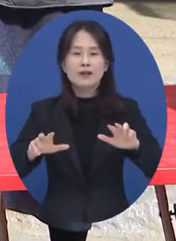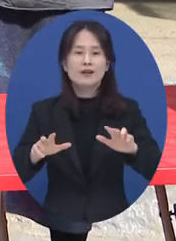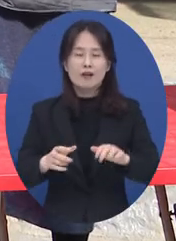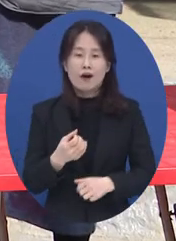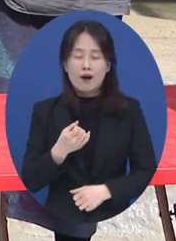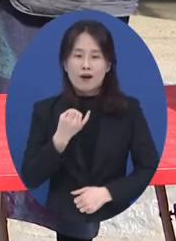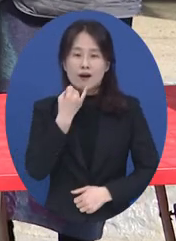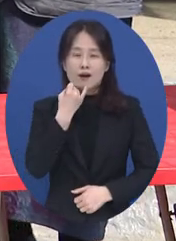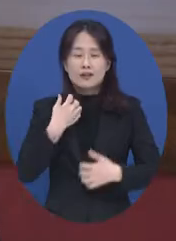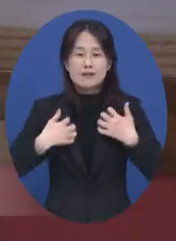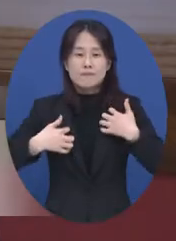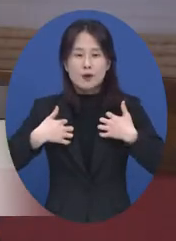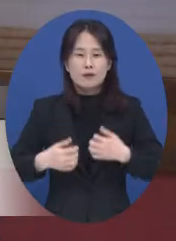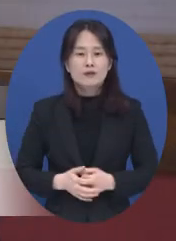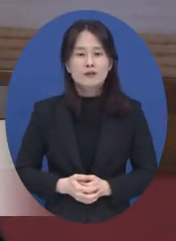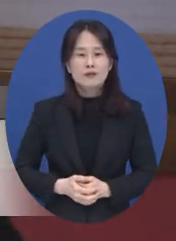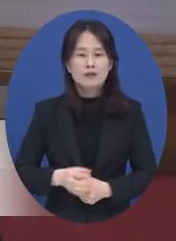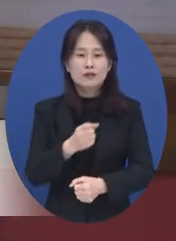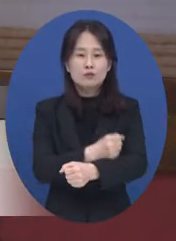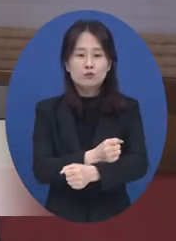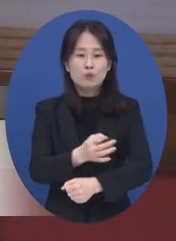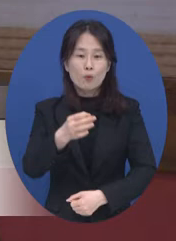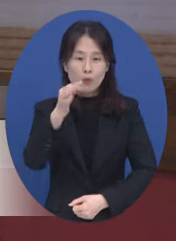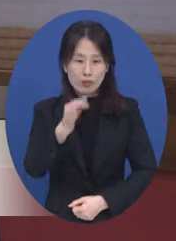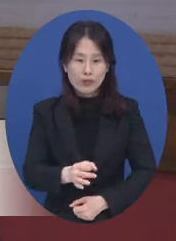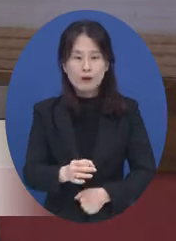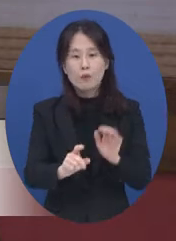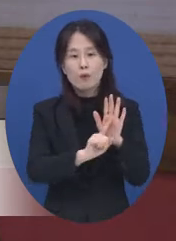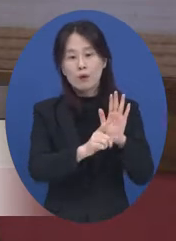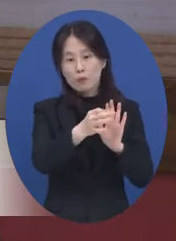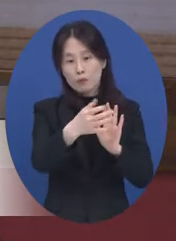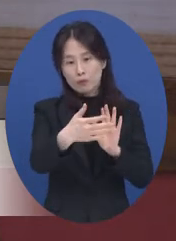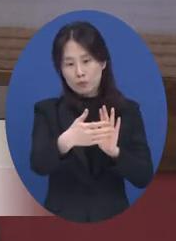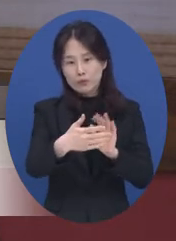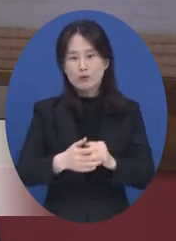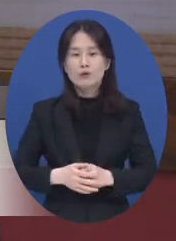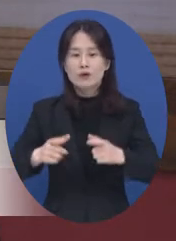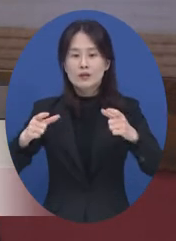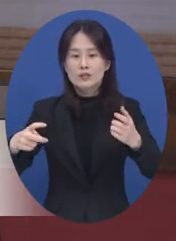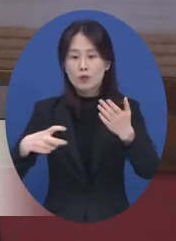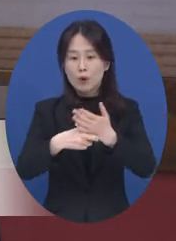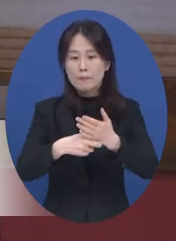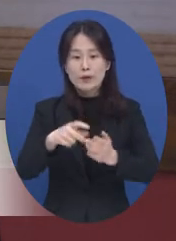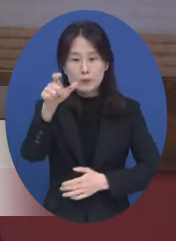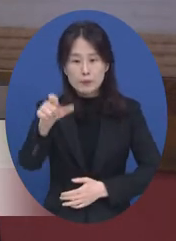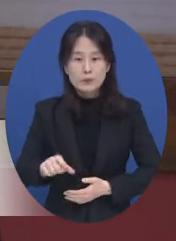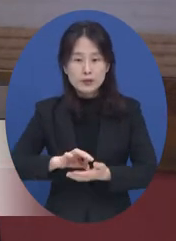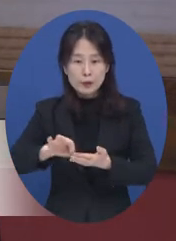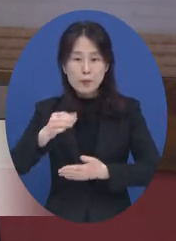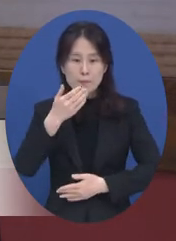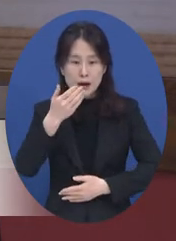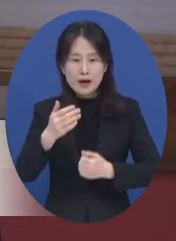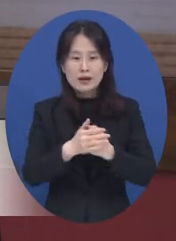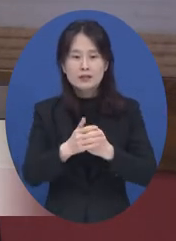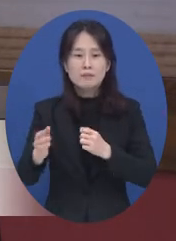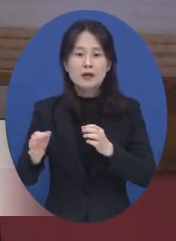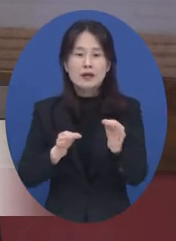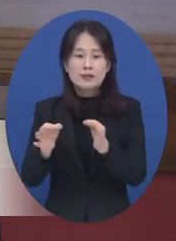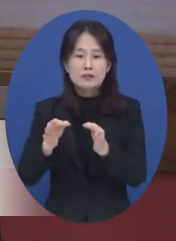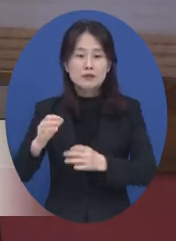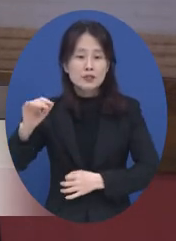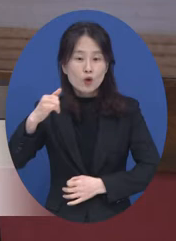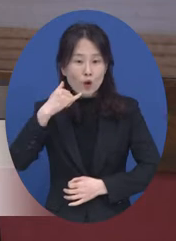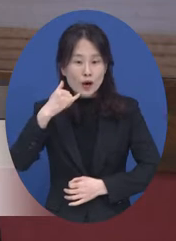있습니다. 수수료도 낮고 광고비도 없고 그러고 이제 이런 데 지역 화폐로 결제도 가능하고